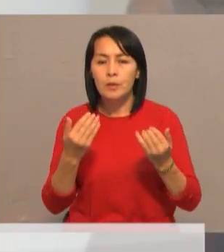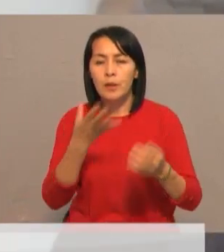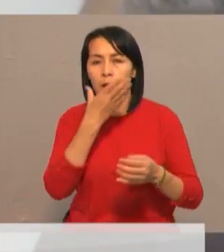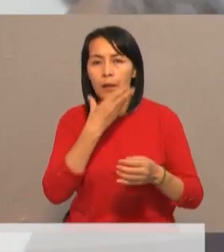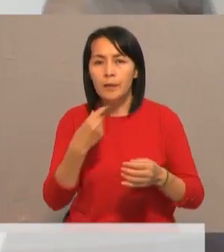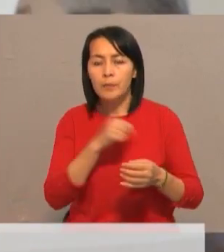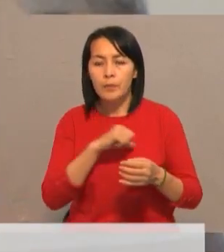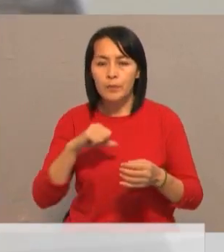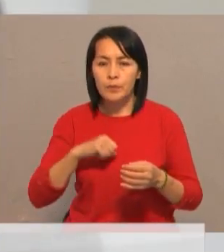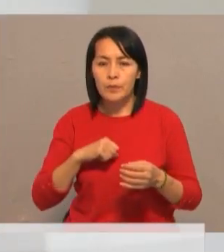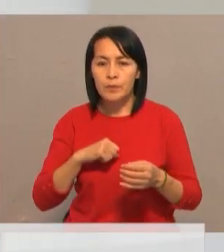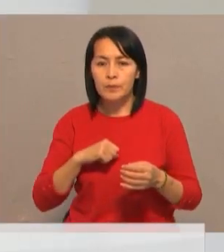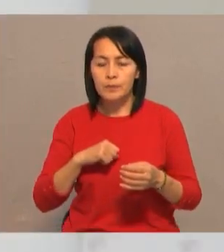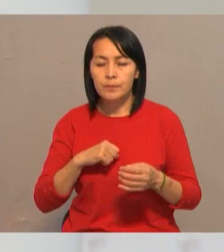әдемі